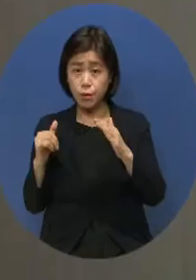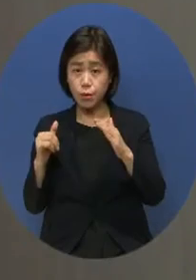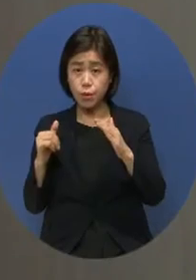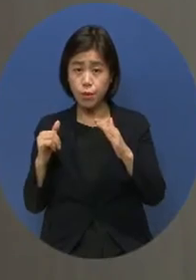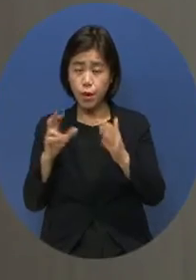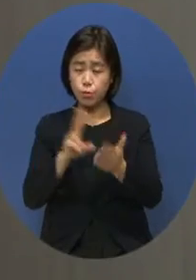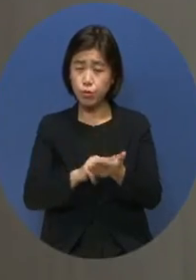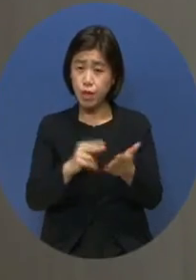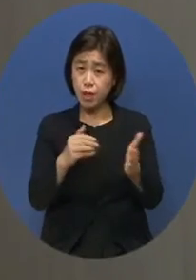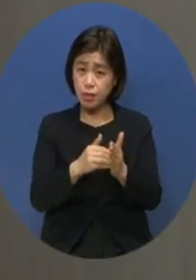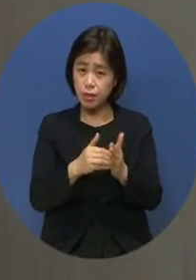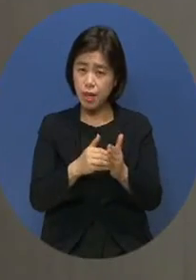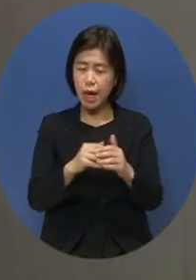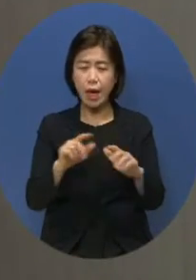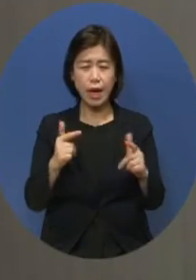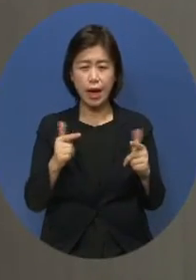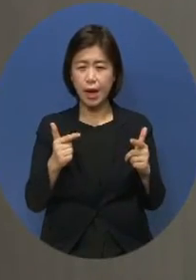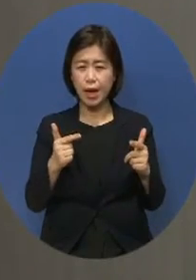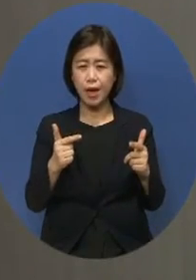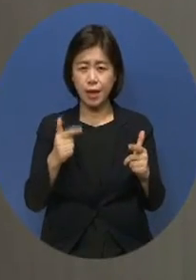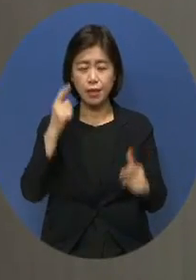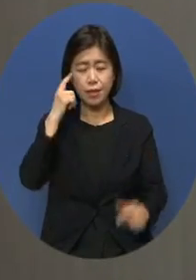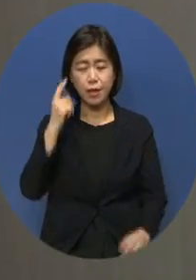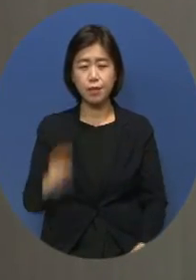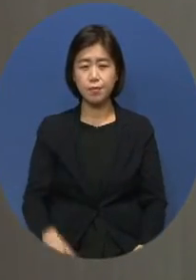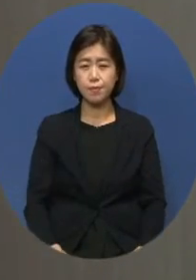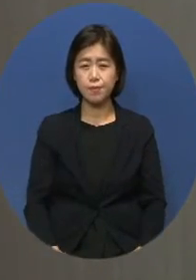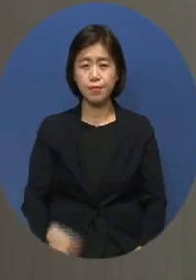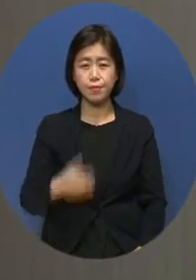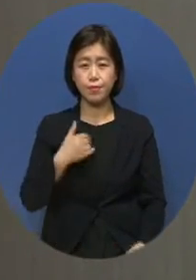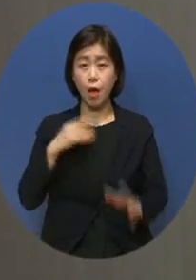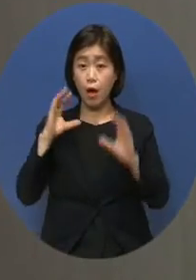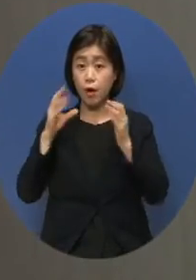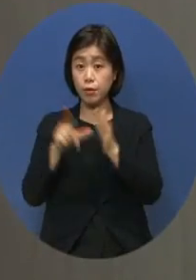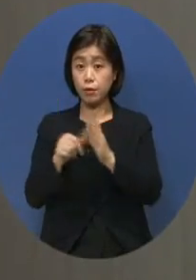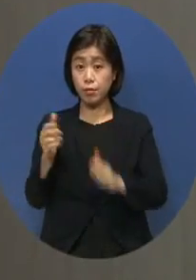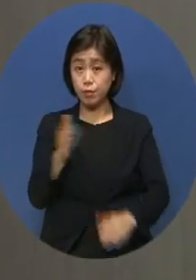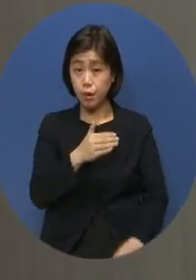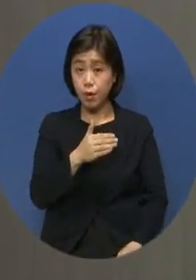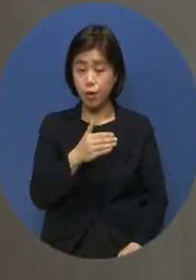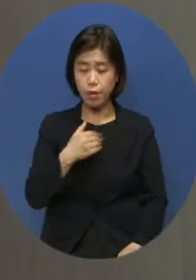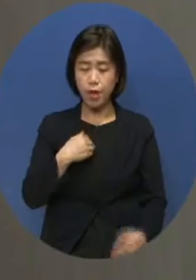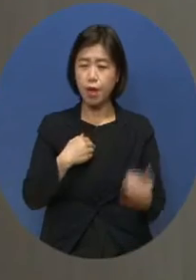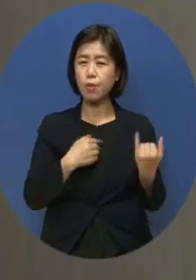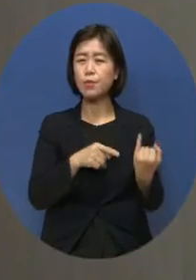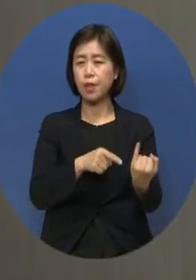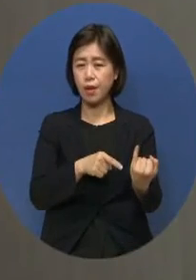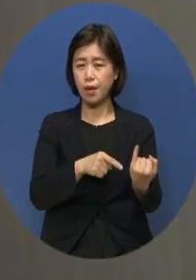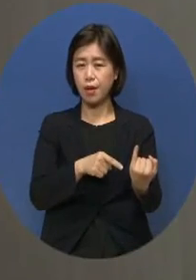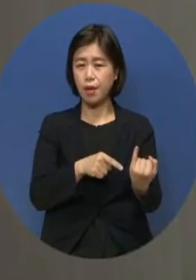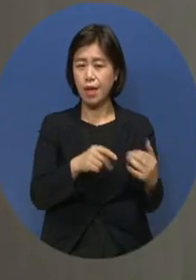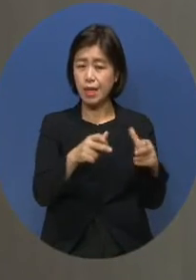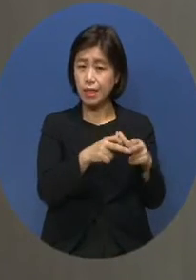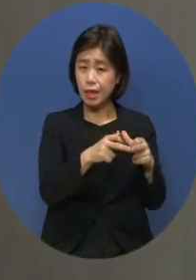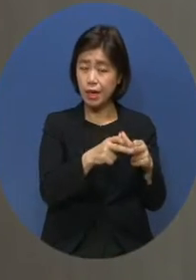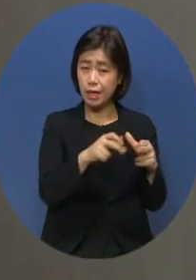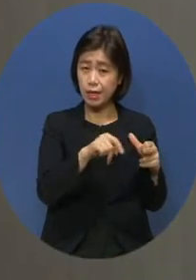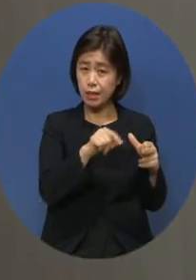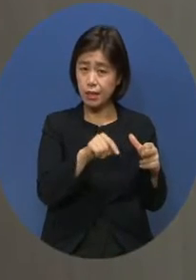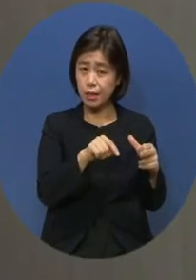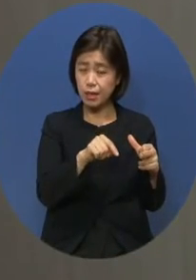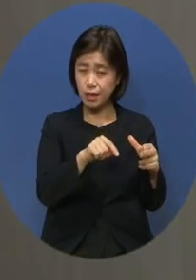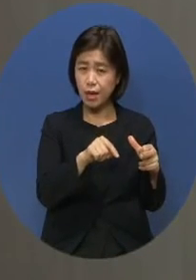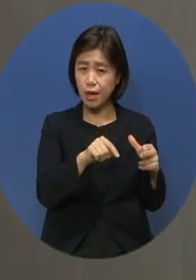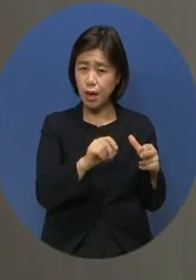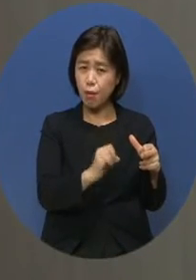문제만은 아니구나라고 하는 점이었어요. 전 어렸을 때부터 이 동생의 장애 그리고 동생의 장애가 우리 집에 가져왔었던 여러